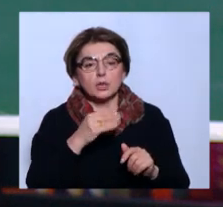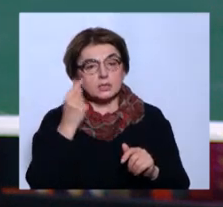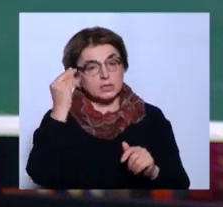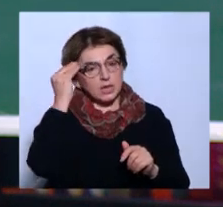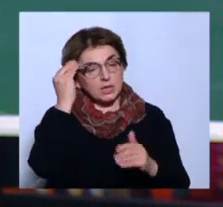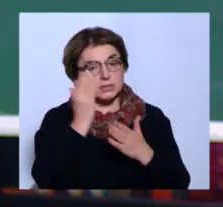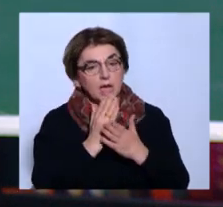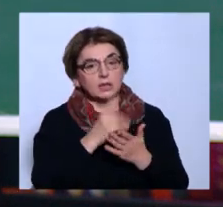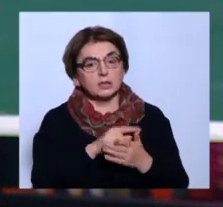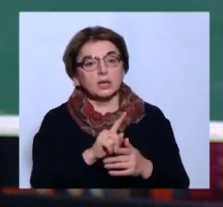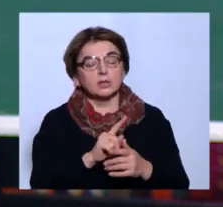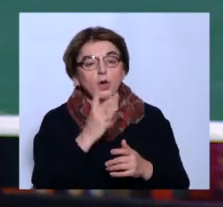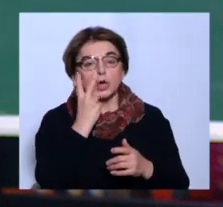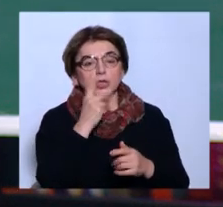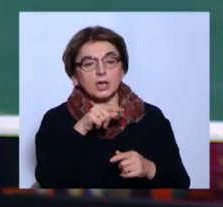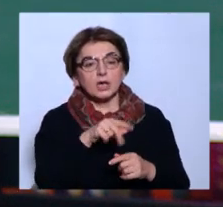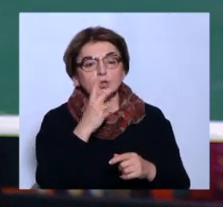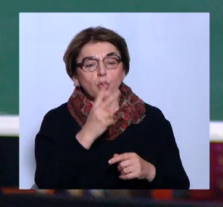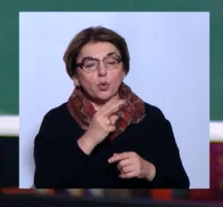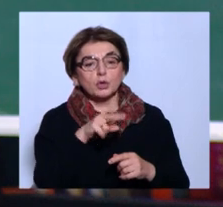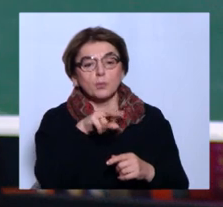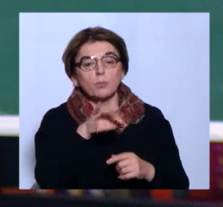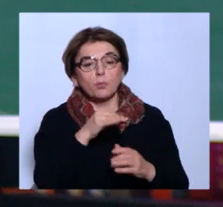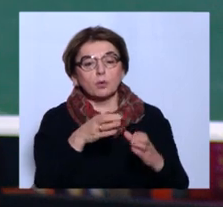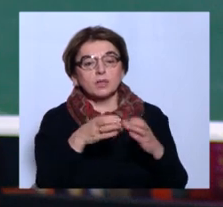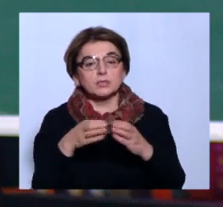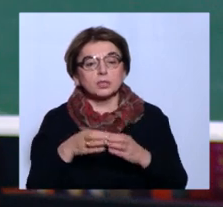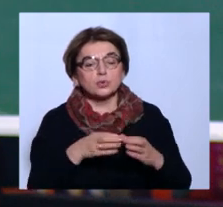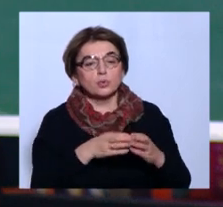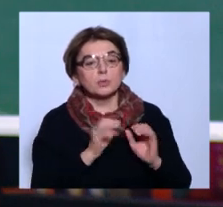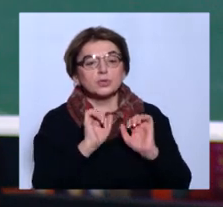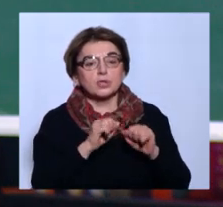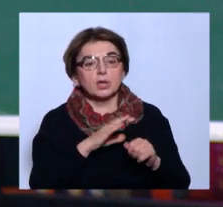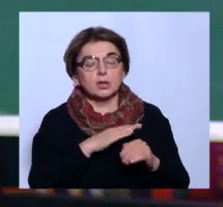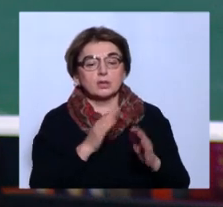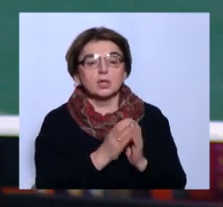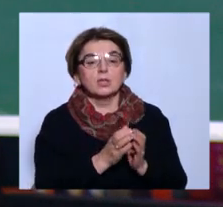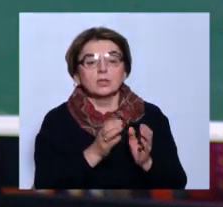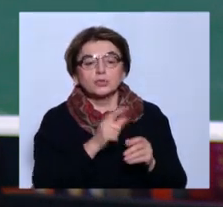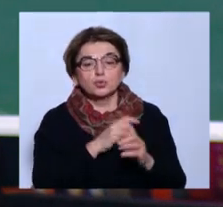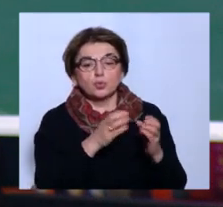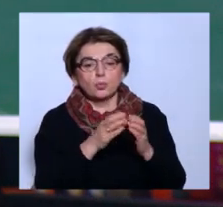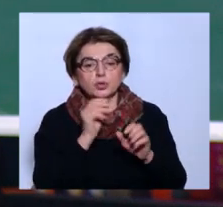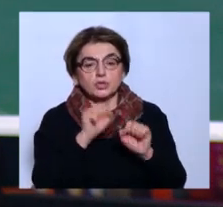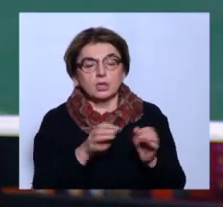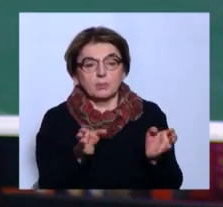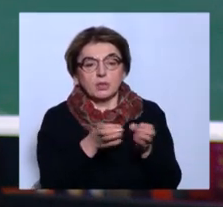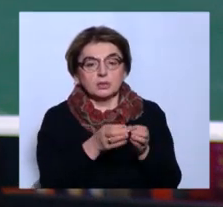ეს ორი, ესე იგი, პოპულაციის ჯგუფები შეიძლება დაცილდნენ ერთმანეთს